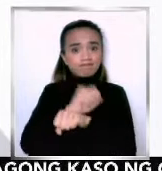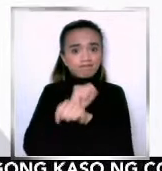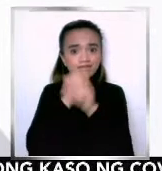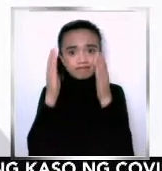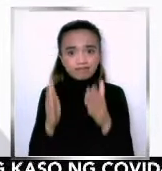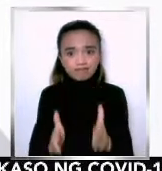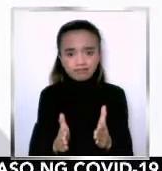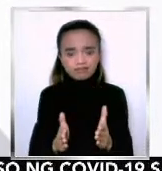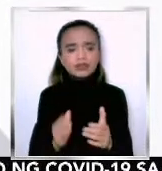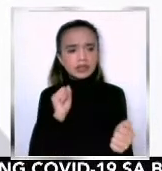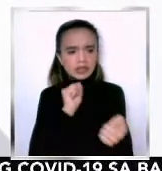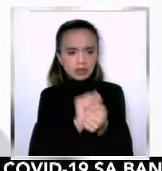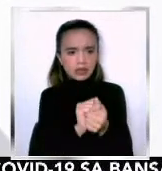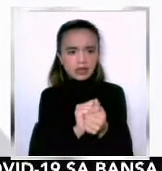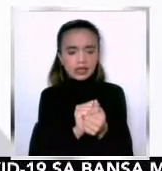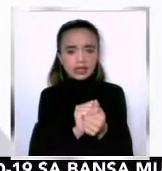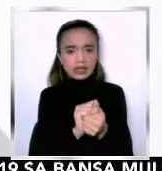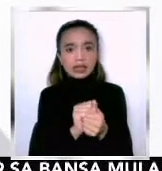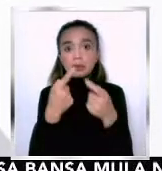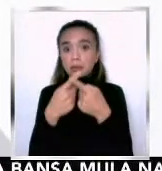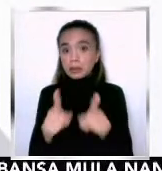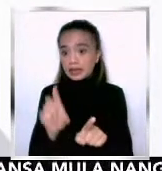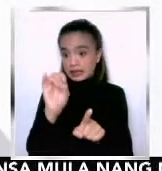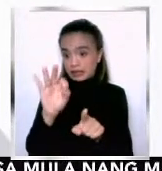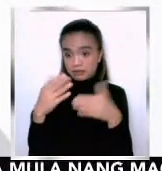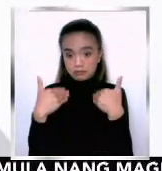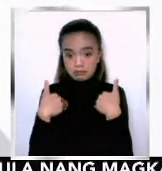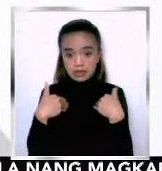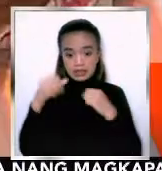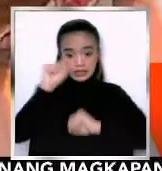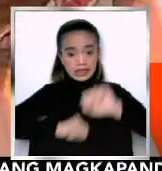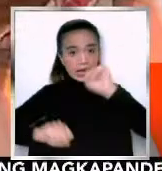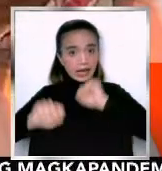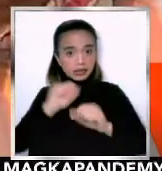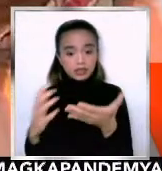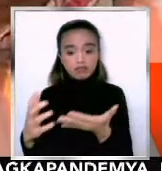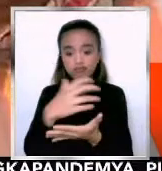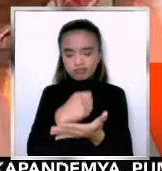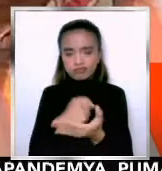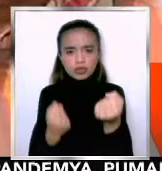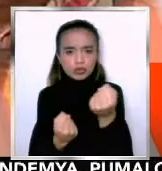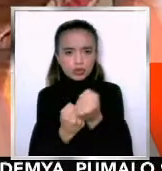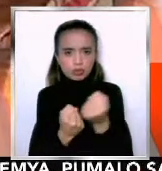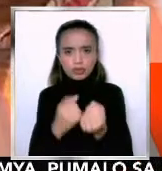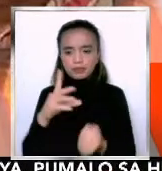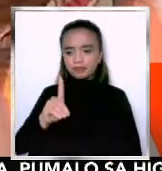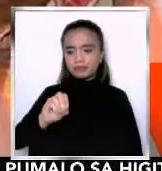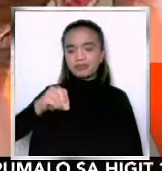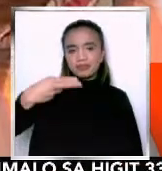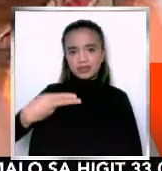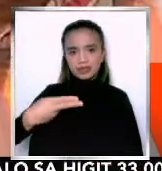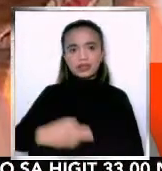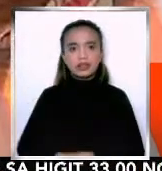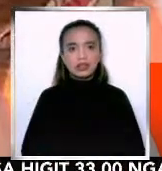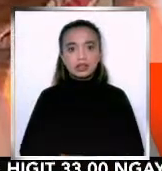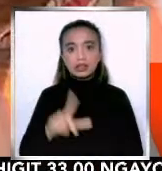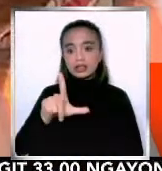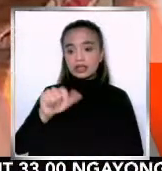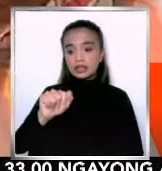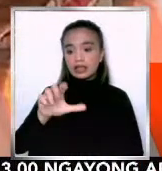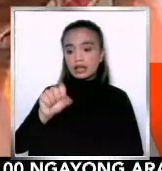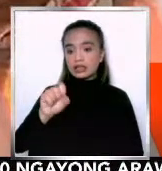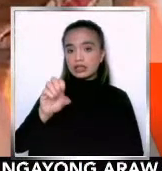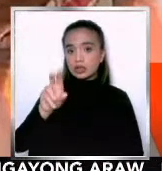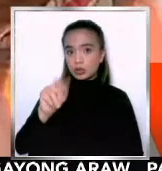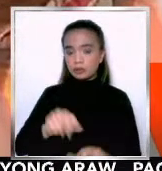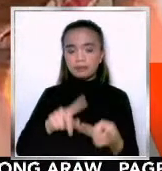may science-based data na susuporta sa utos ng Department of Health. Kapwa naman kontra sina Lacson at Senate President Tito